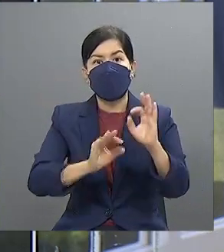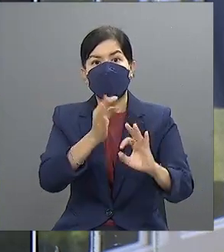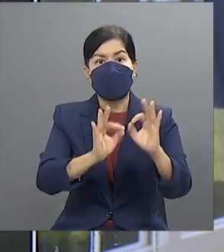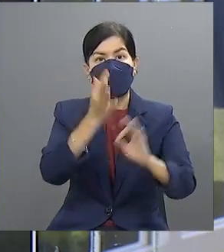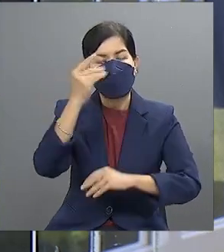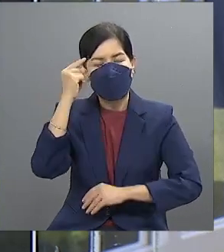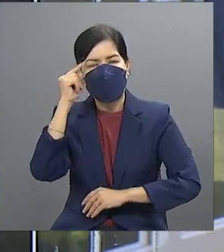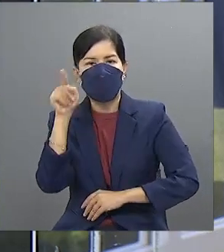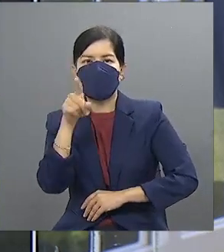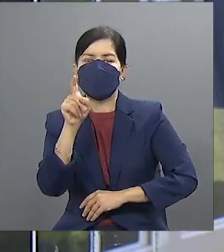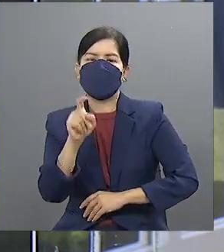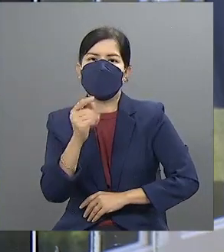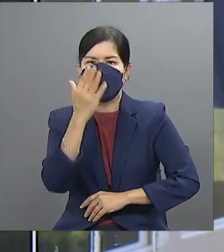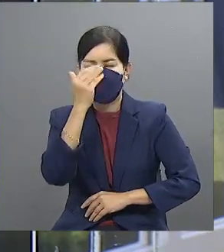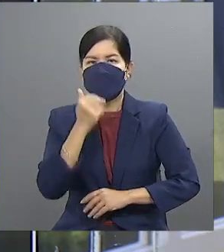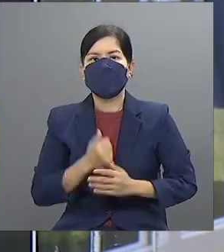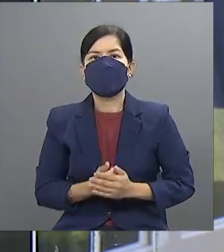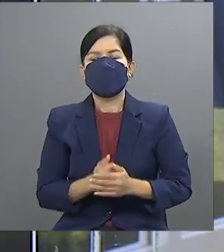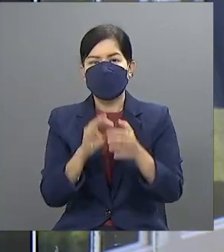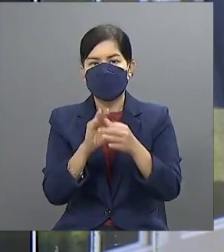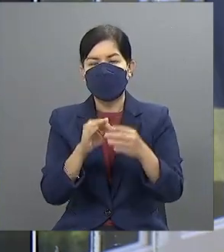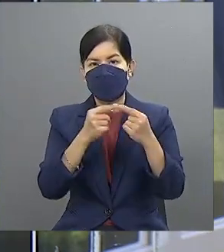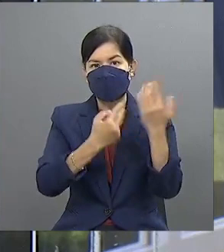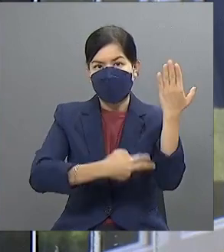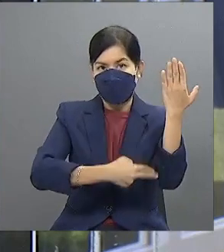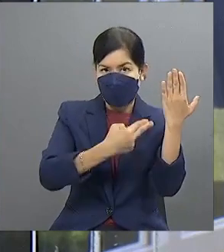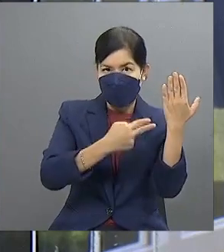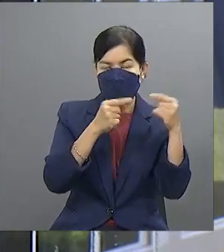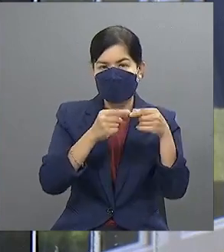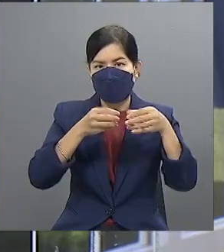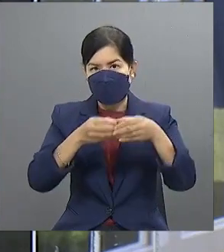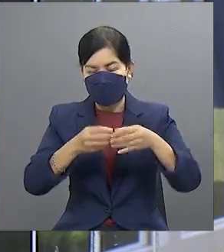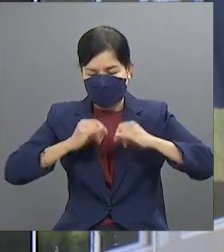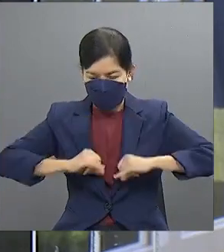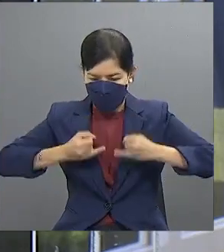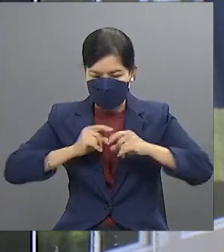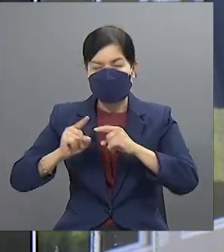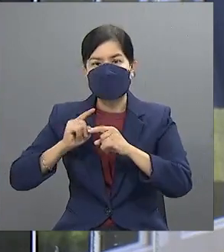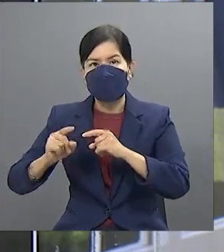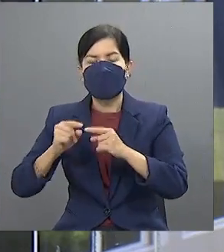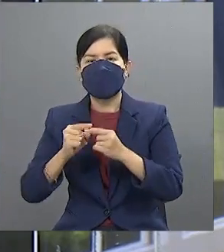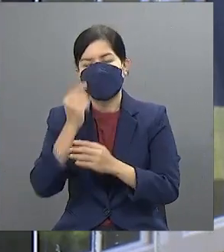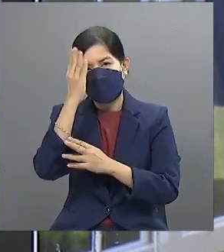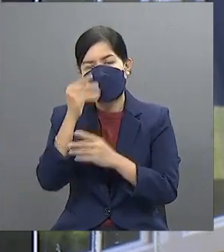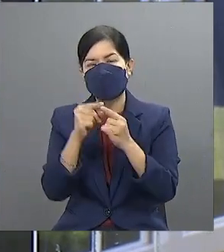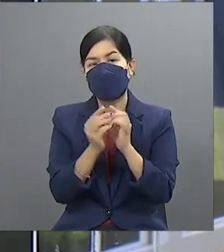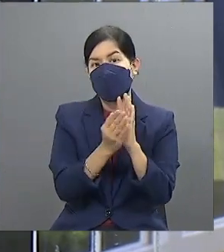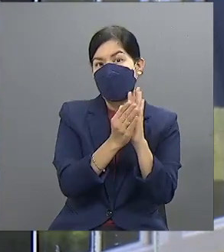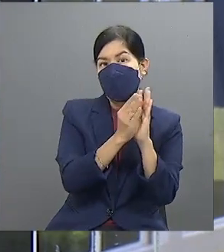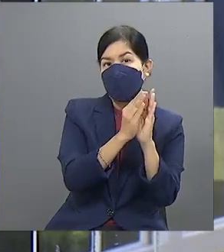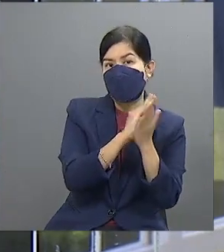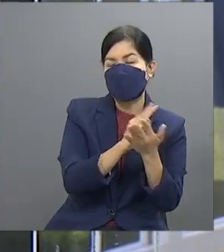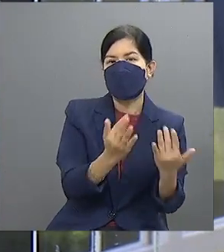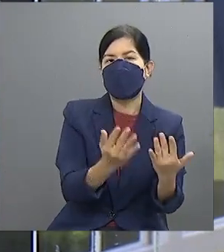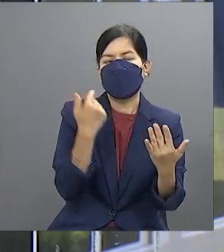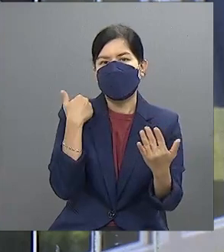ดันั้นะครัในเรื่องของโงแรมผู้ประกอบการอย่ทบอกไ้เดียวมจะกลบมาปกะติแล้วศาษ ที่ประกอบการทเกี่ยวกบโรง